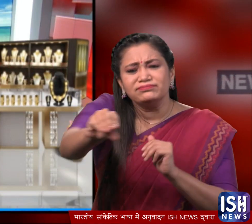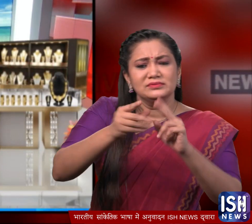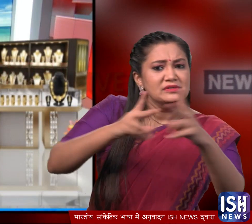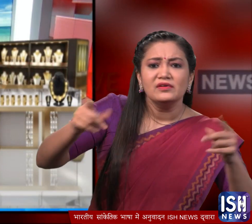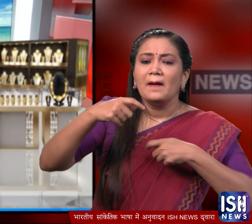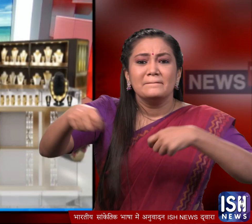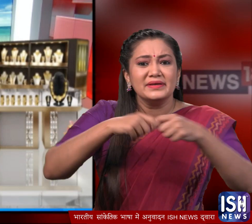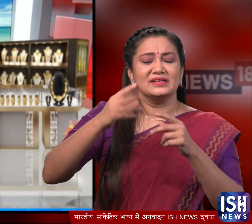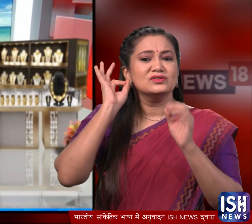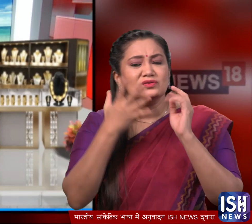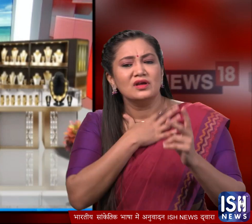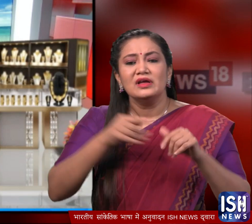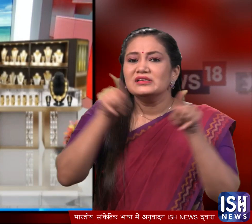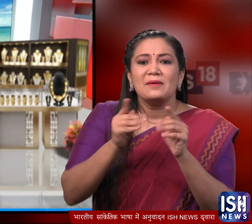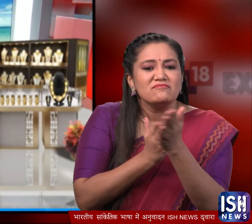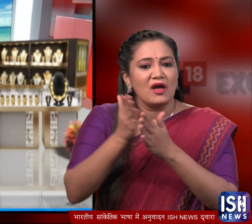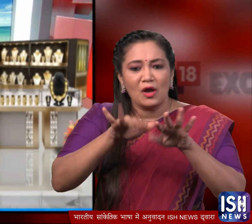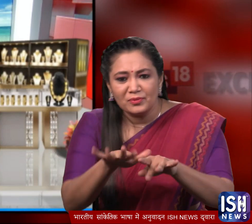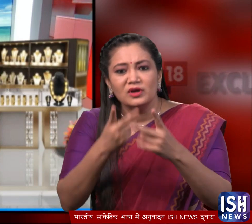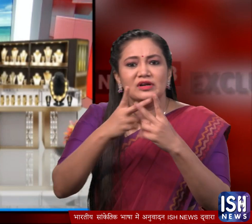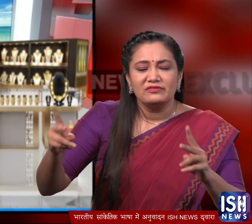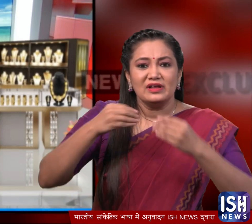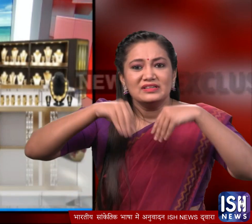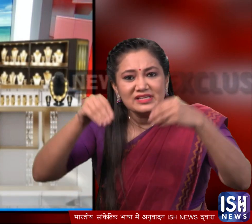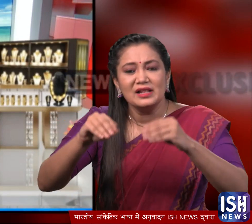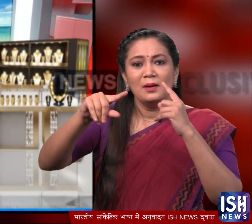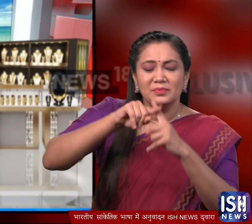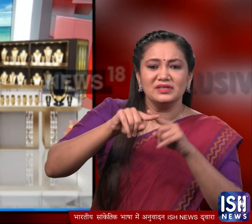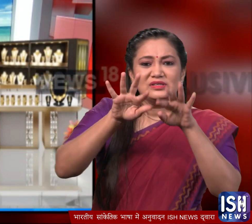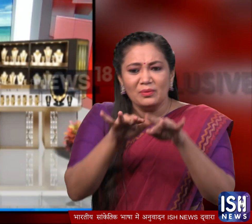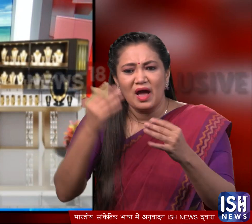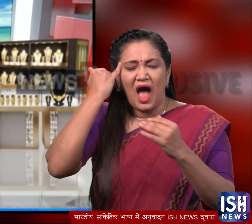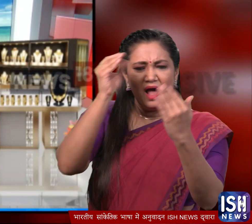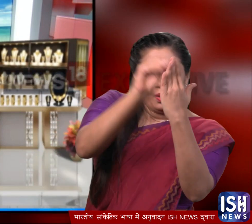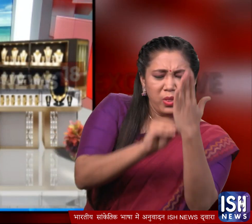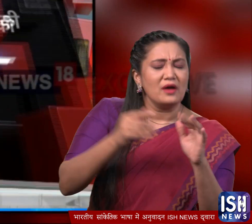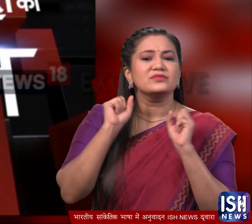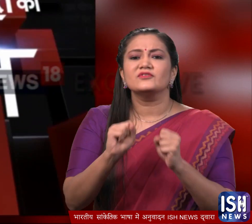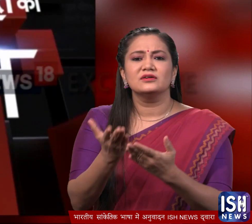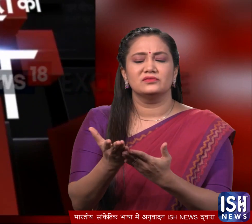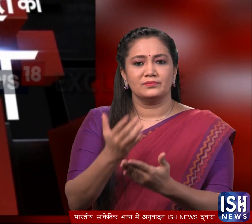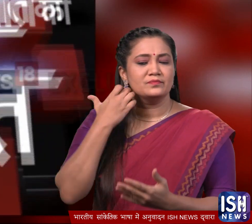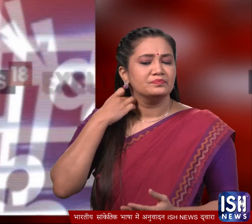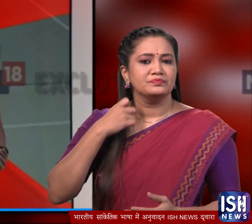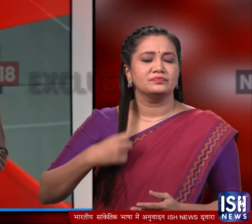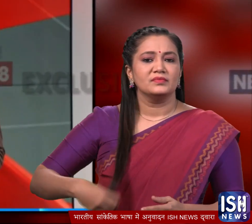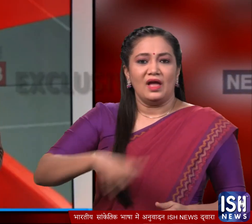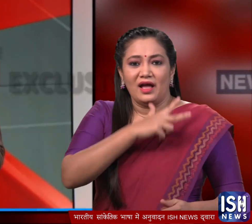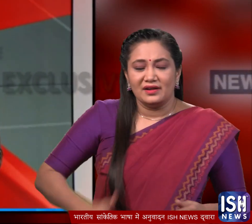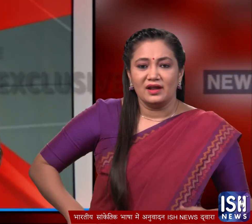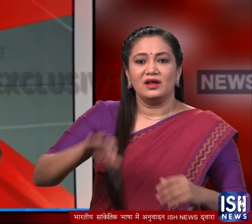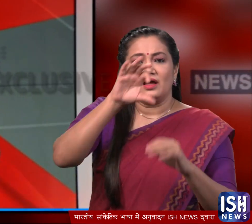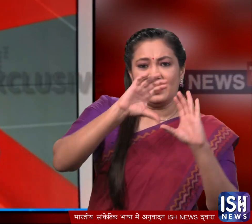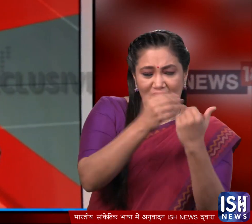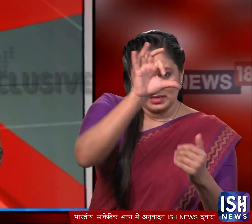कारोबार करते हैं उनके पास इस तरह की सुविधाएं नहीं हैं कि वो गहने बेचने के साथ उसका पूरा ब्यौरा अपलोड कर सके। कर्नाटक में 9वीं